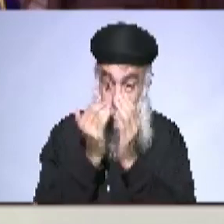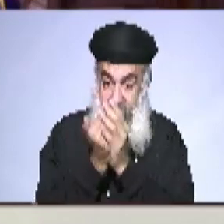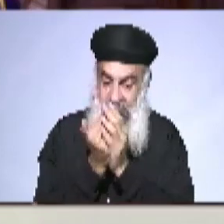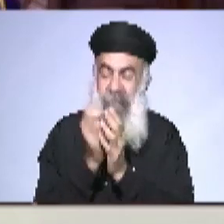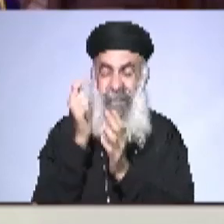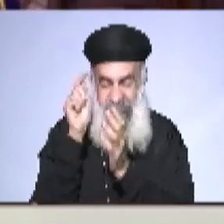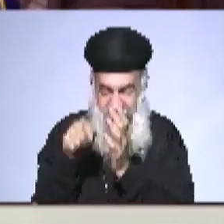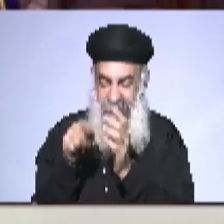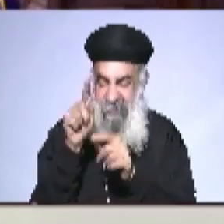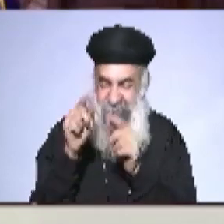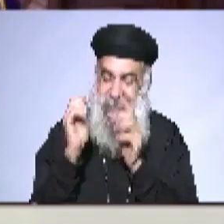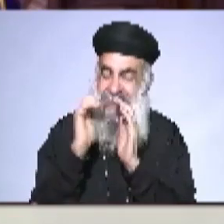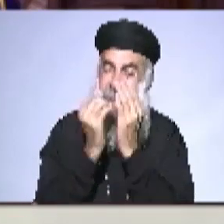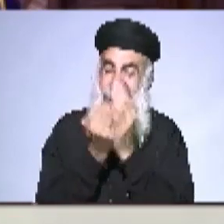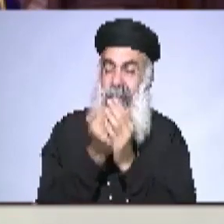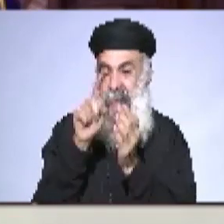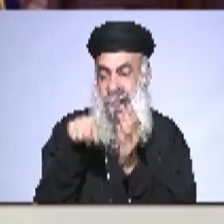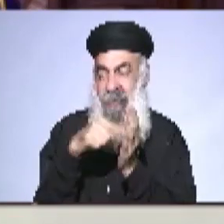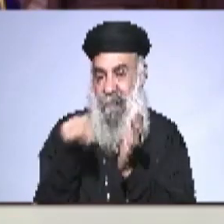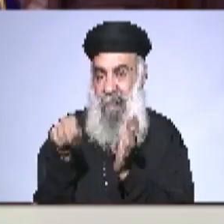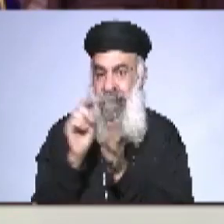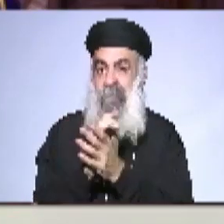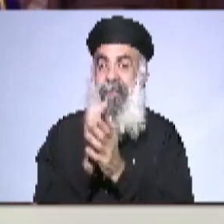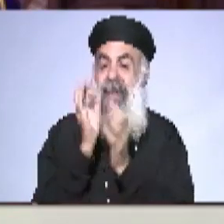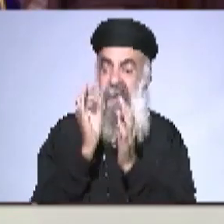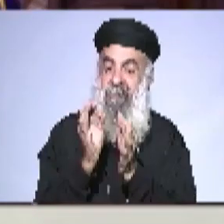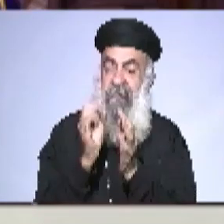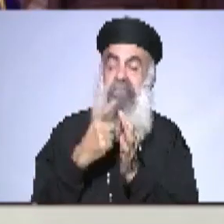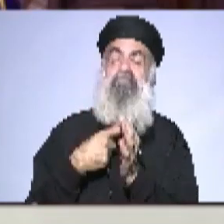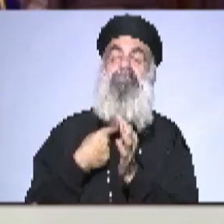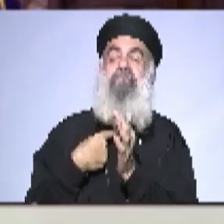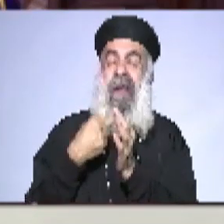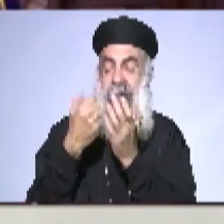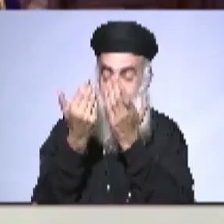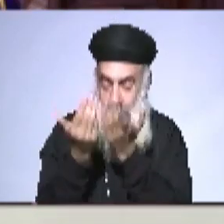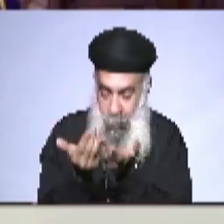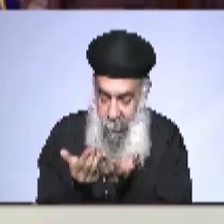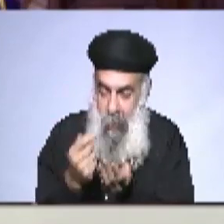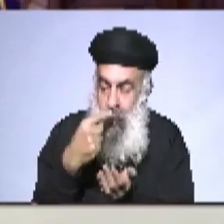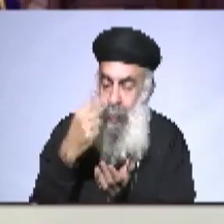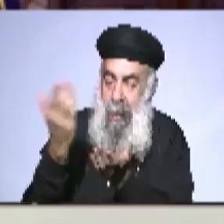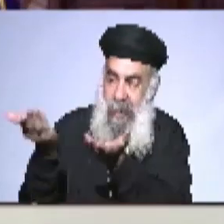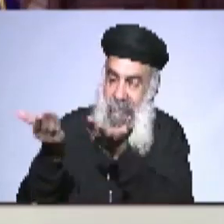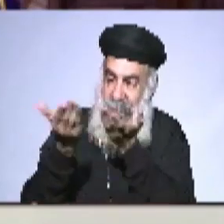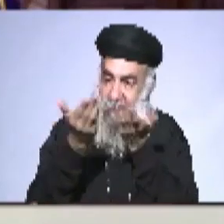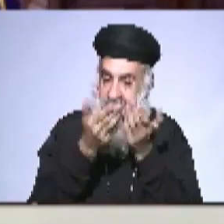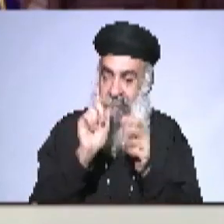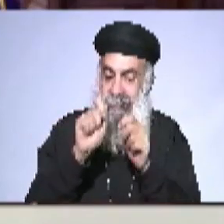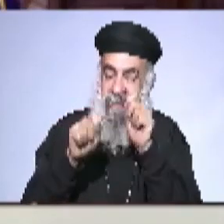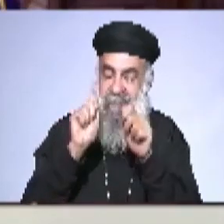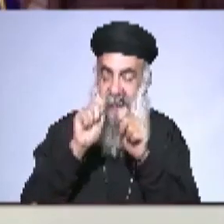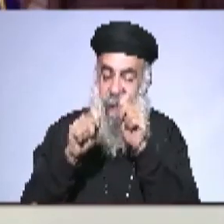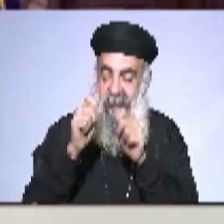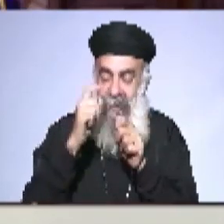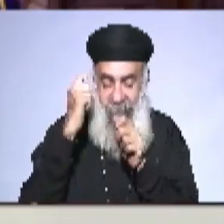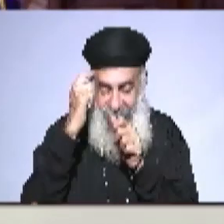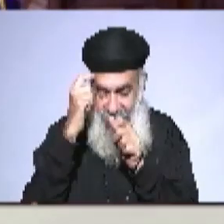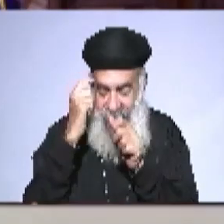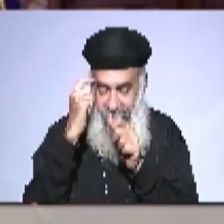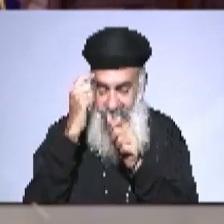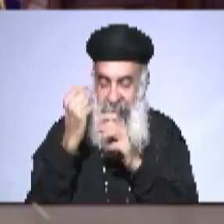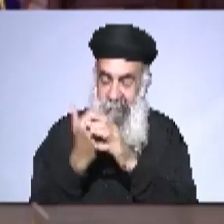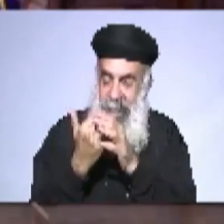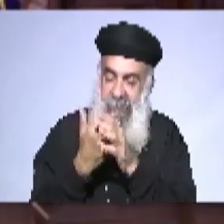في ناس عندهم ايمان غلط لازم احبهم وادعوهم ان هم يصححوا افكارهم من